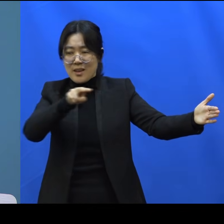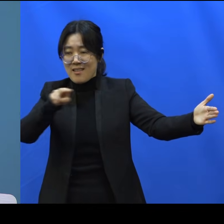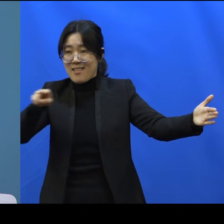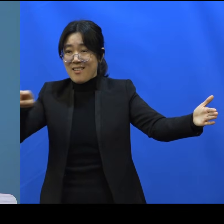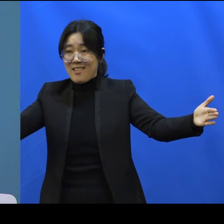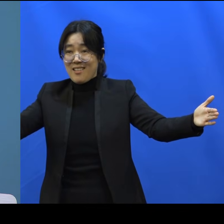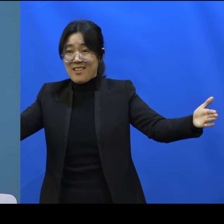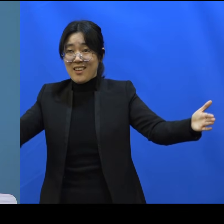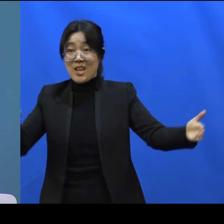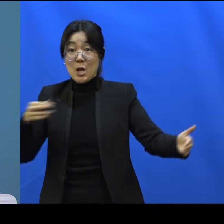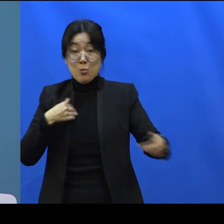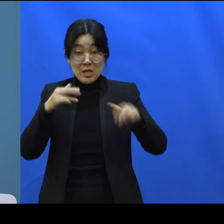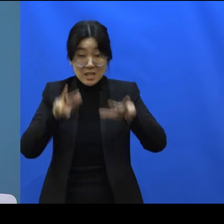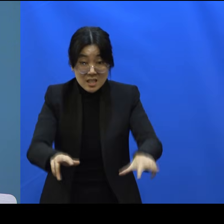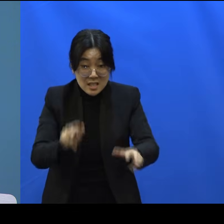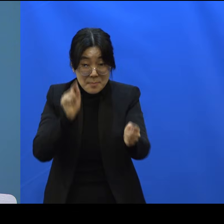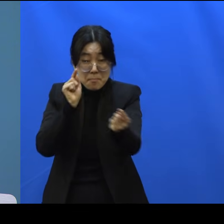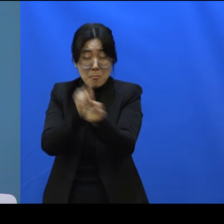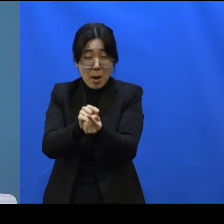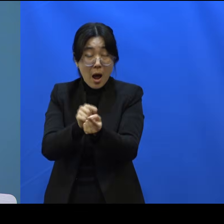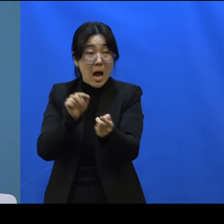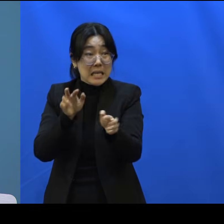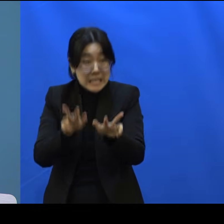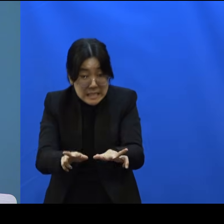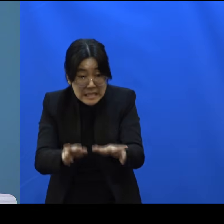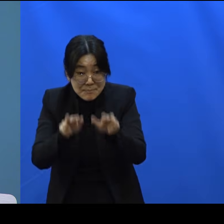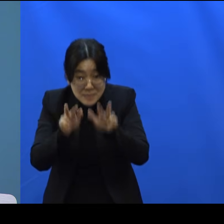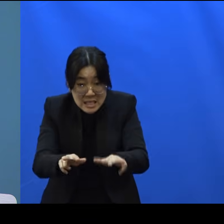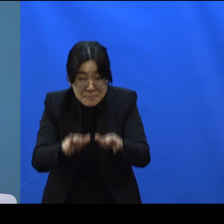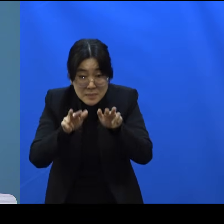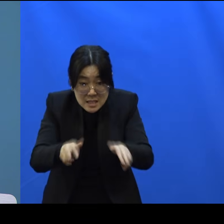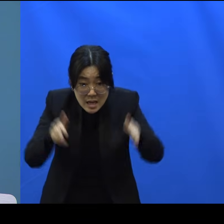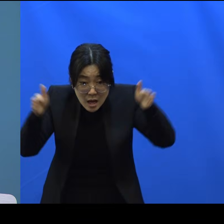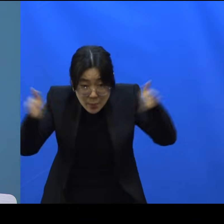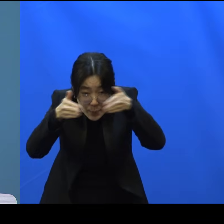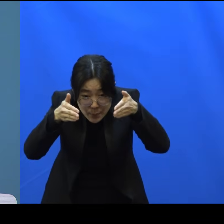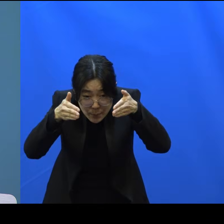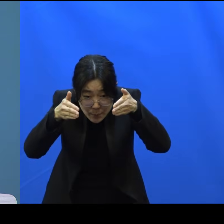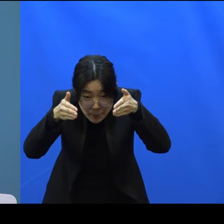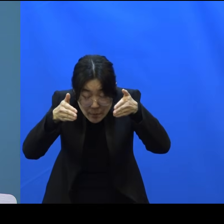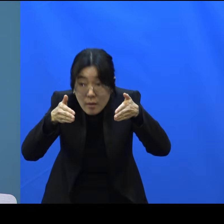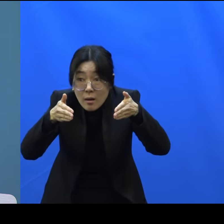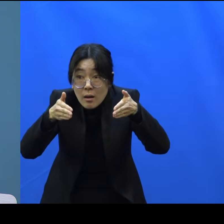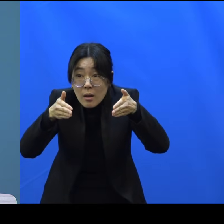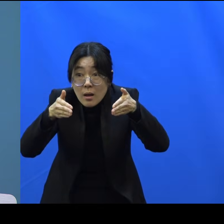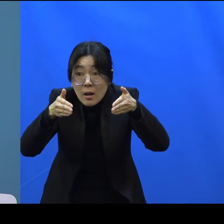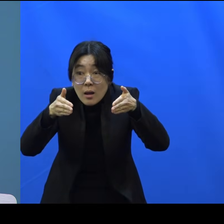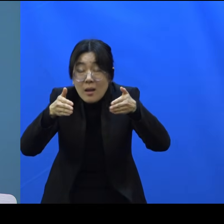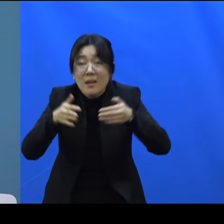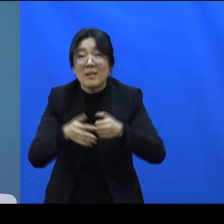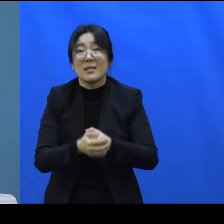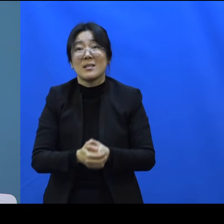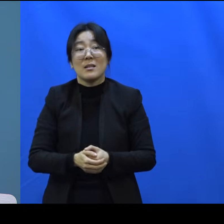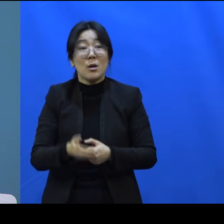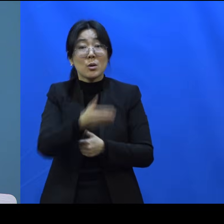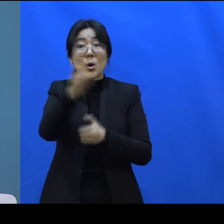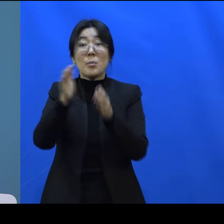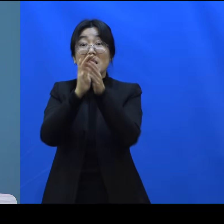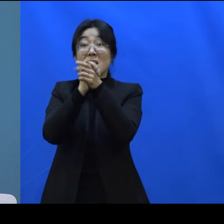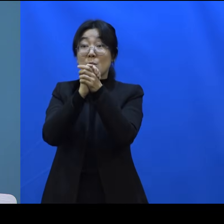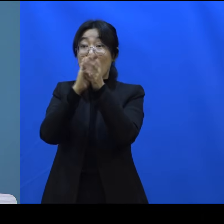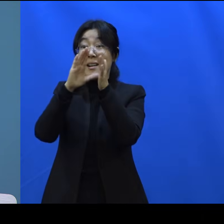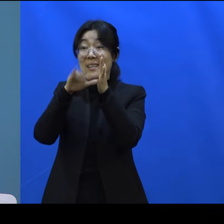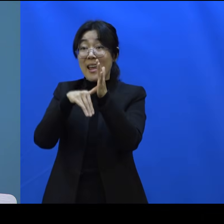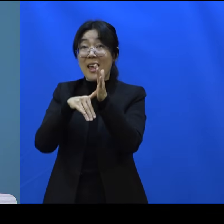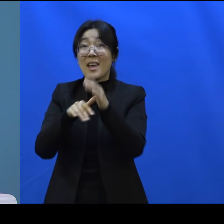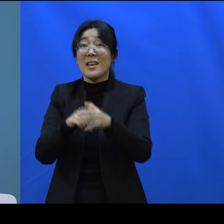우리는 일어난 문제만 보잖아요. 그죠? 매우 협소해요. 매우 협소해요. 그리고 여러분들이 기도할 때